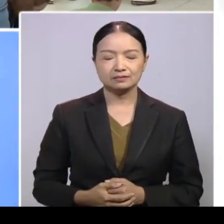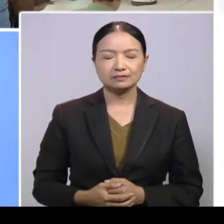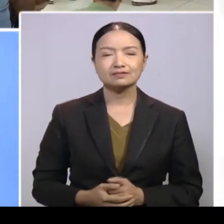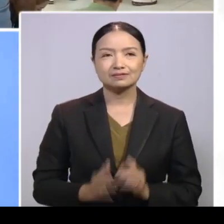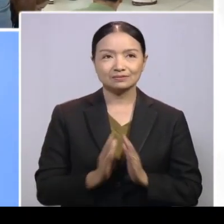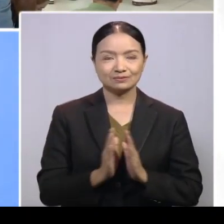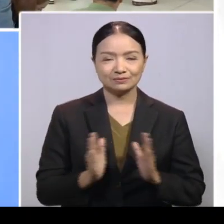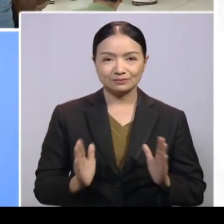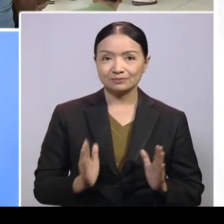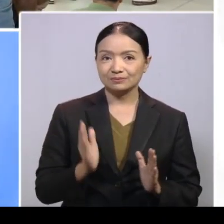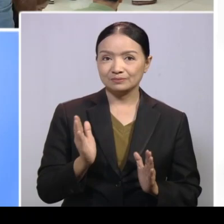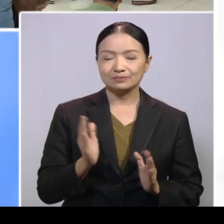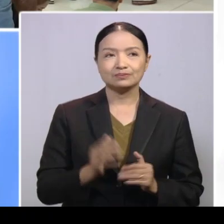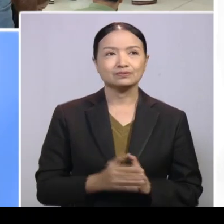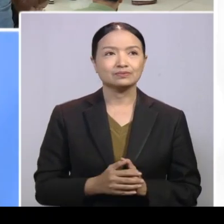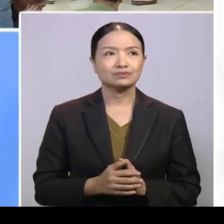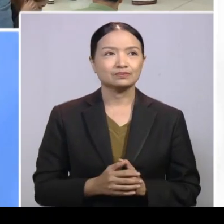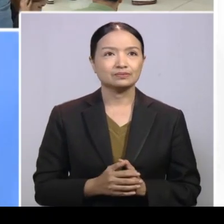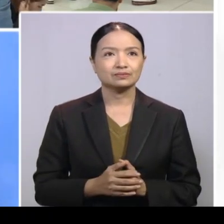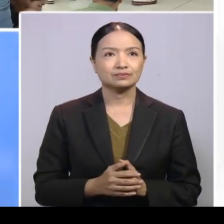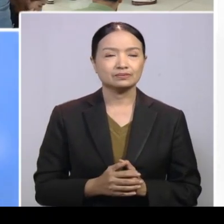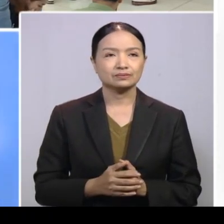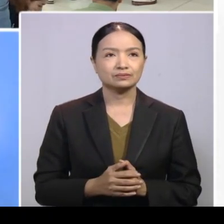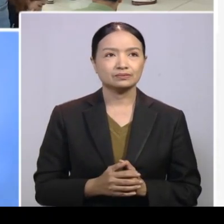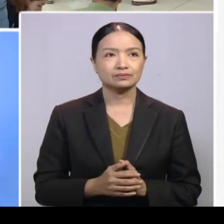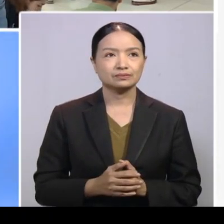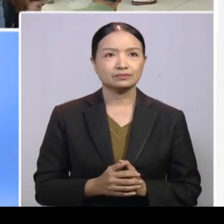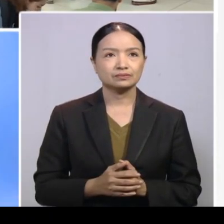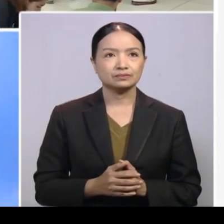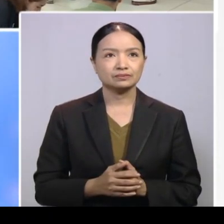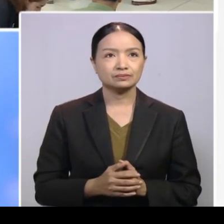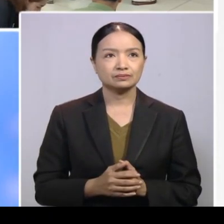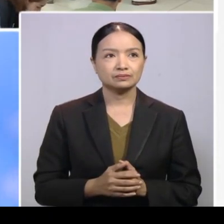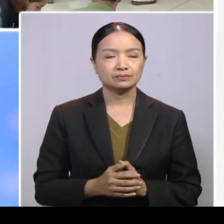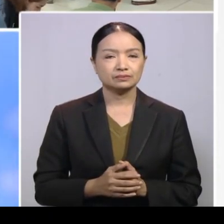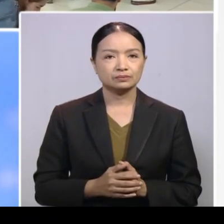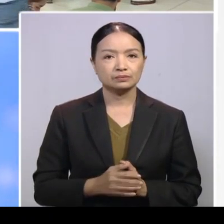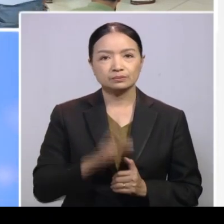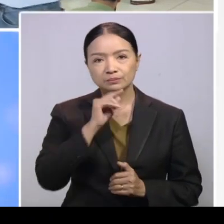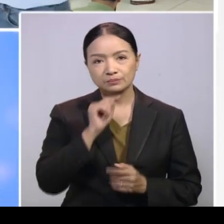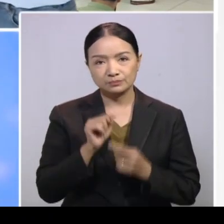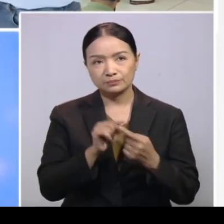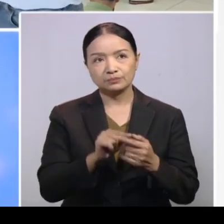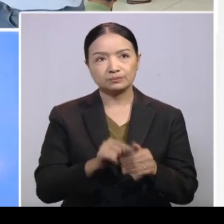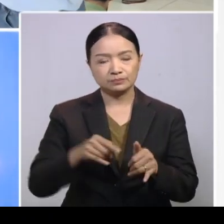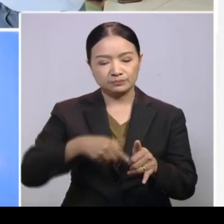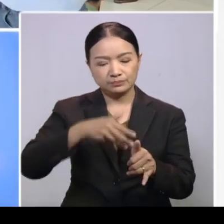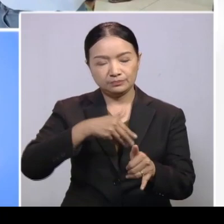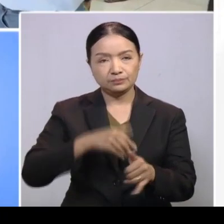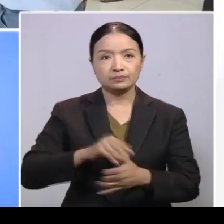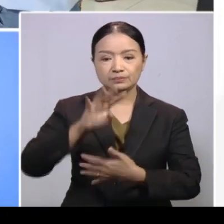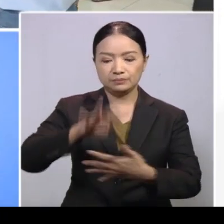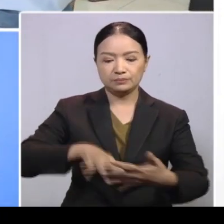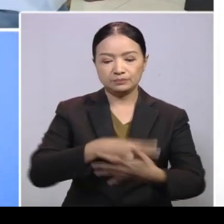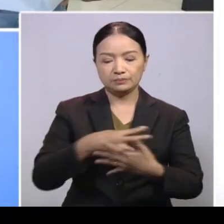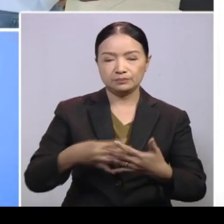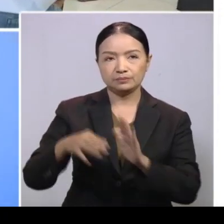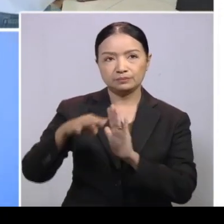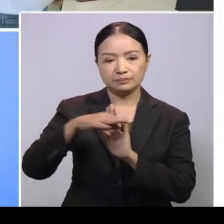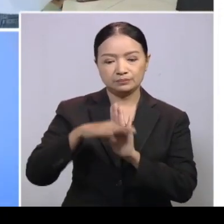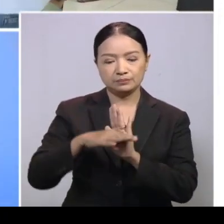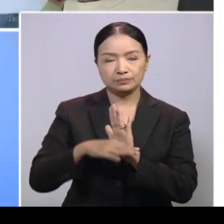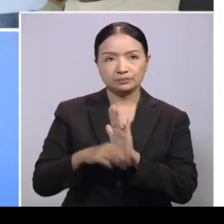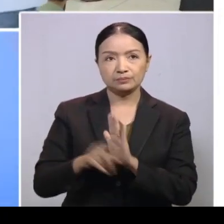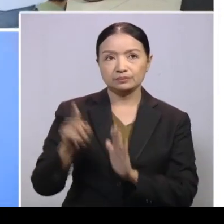ขอบคุณคุณจามอนด้วยนะคะทันทีที่มี ด้านหลังของผมในขณะนี้นะคุณผู้ชมถ้าดูจากตารางเที่ยวบินเนี่ยนะครับก็จะเห็นว่า